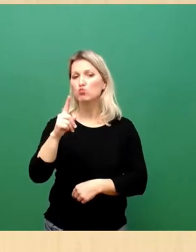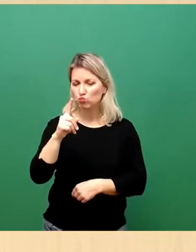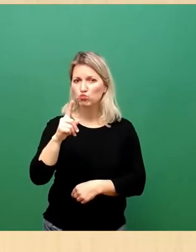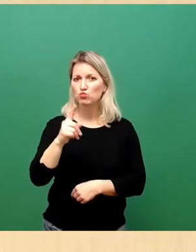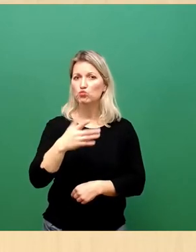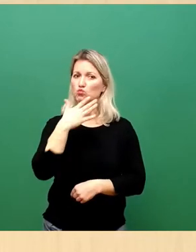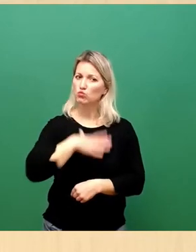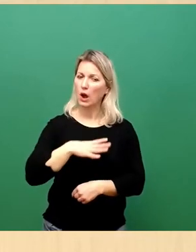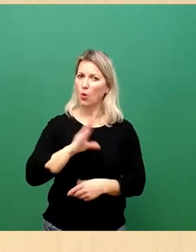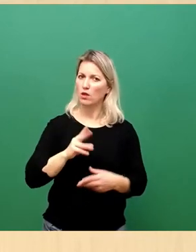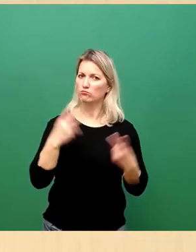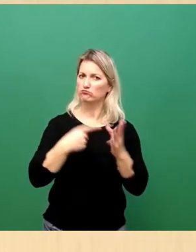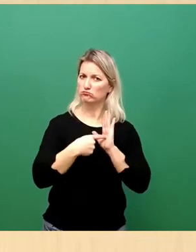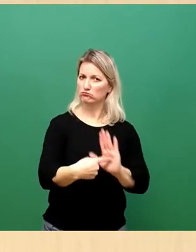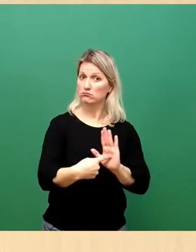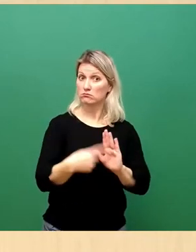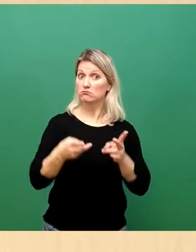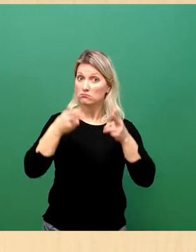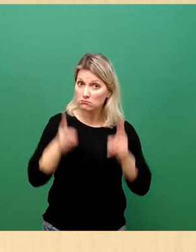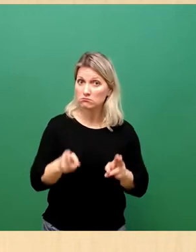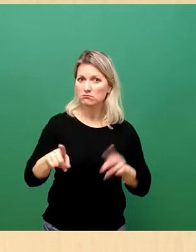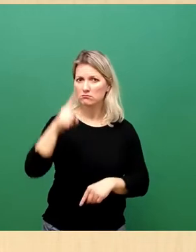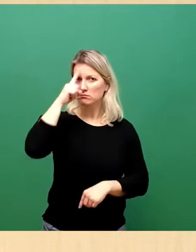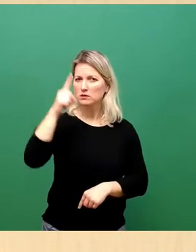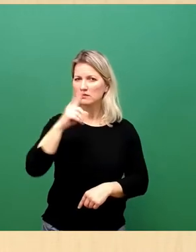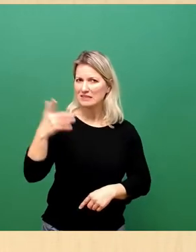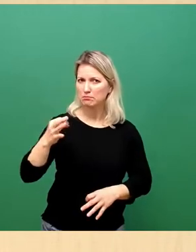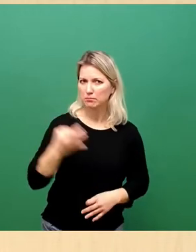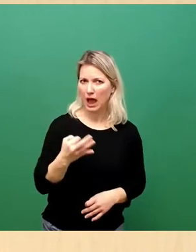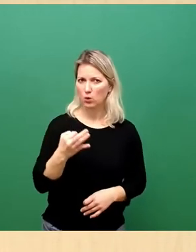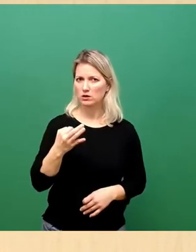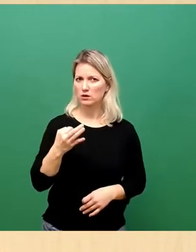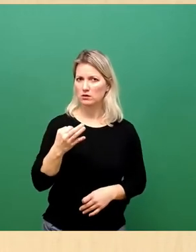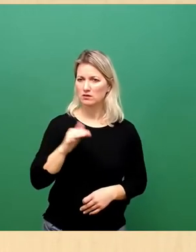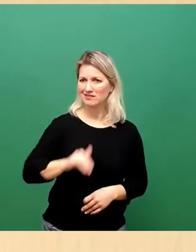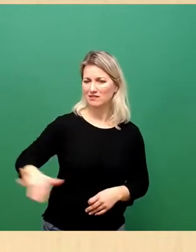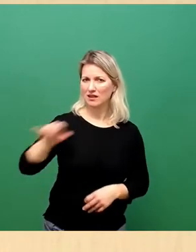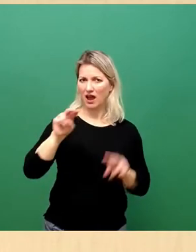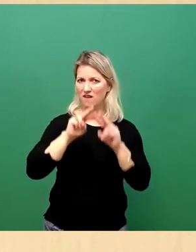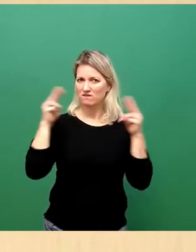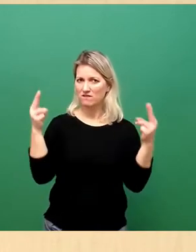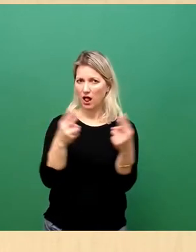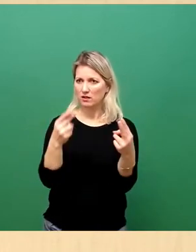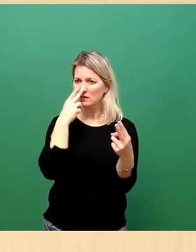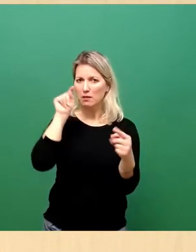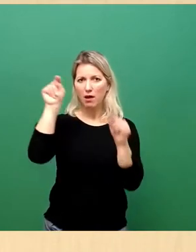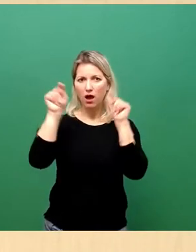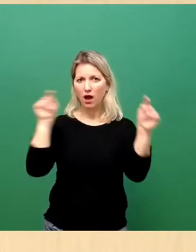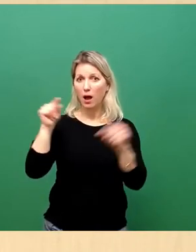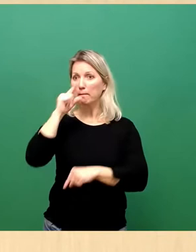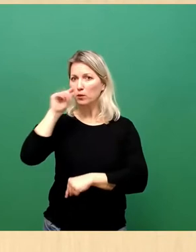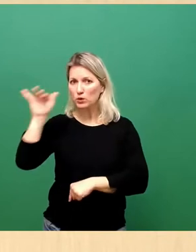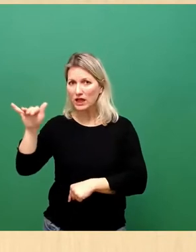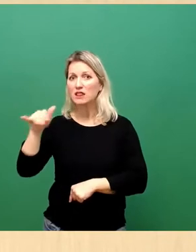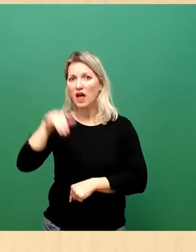setzen, sondern real, was denn wirklich notwendig ist in einer Welt, die leider eben noch neben Putin ein paar andere Despoten auf der